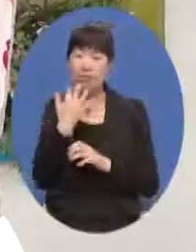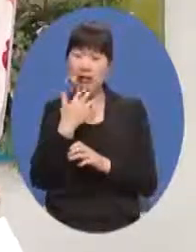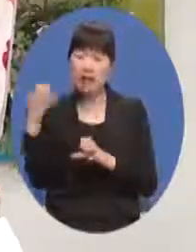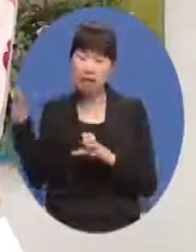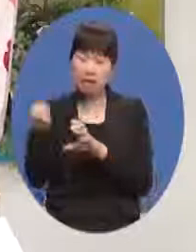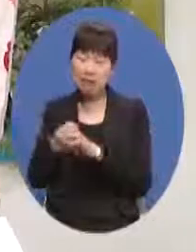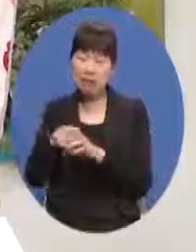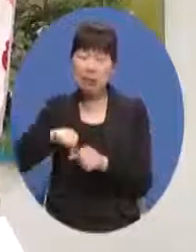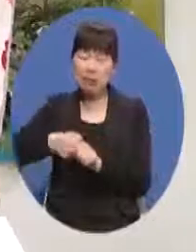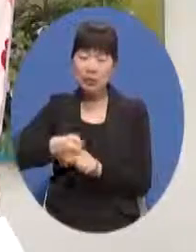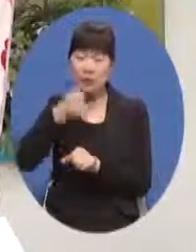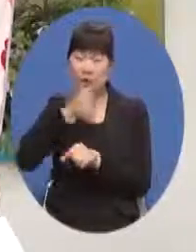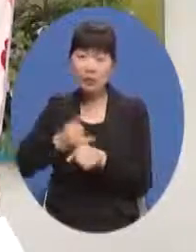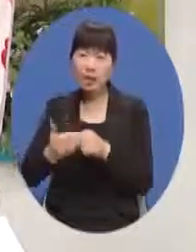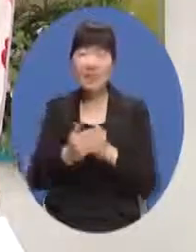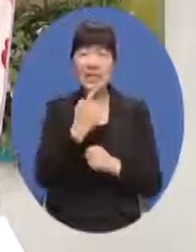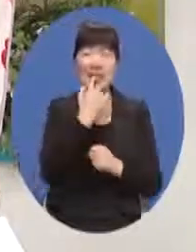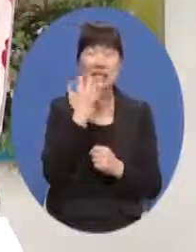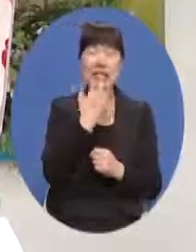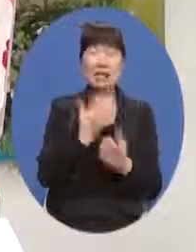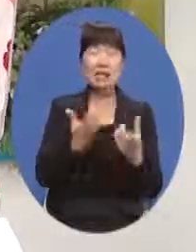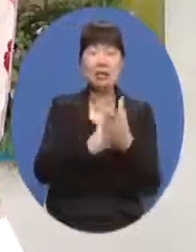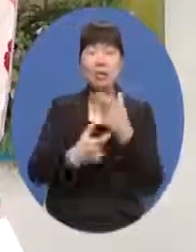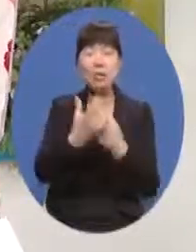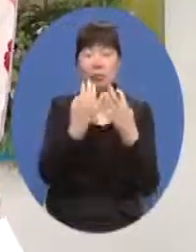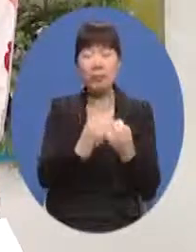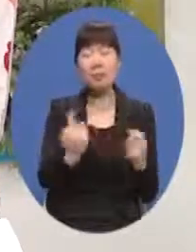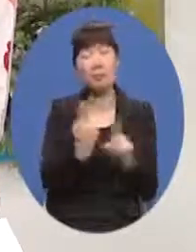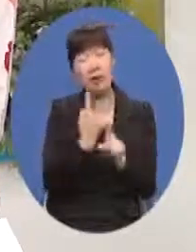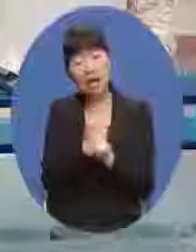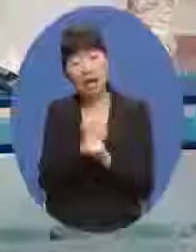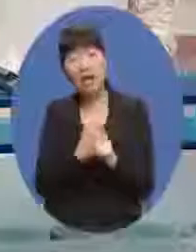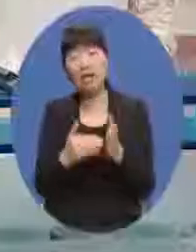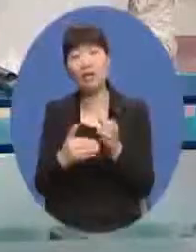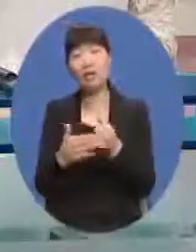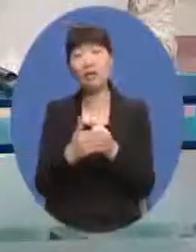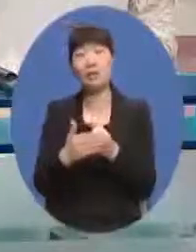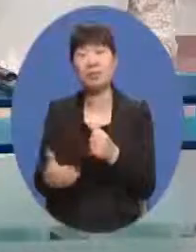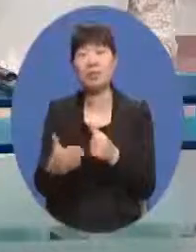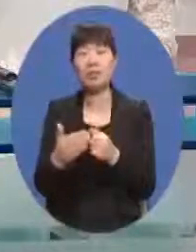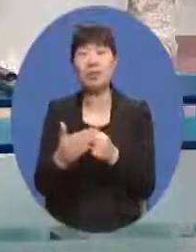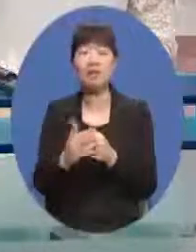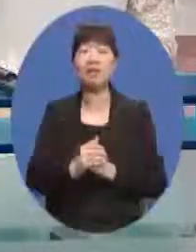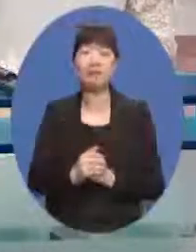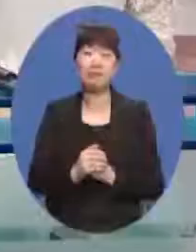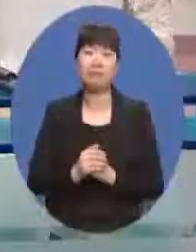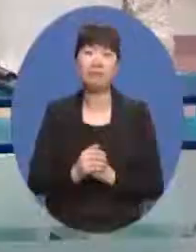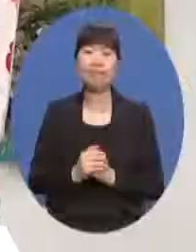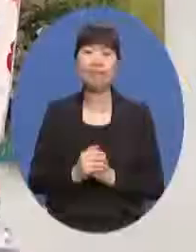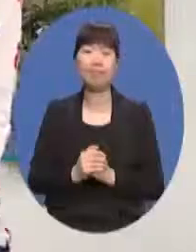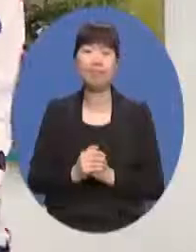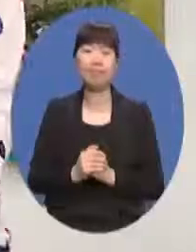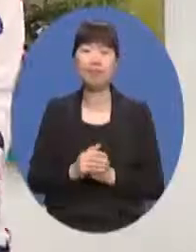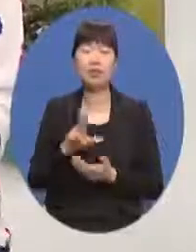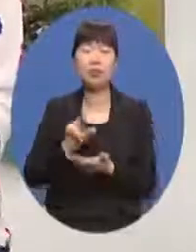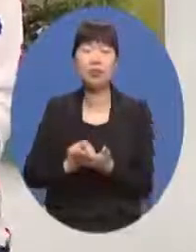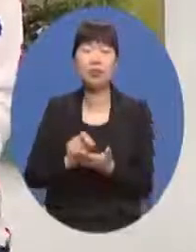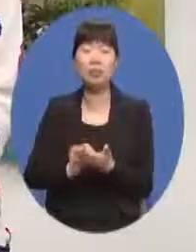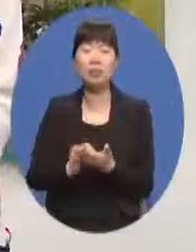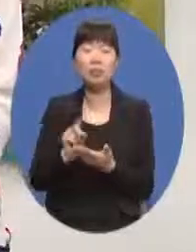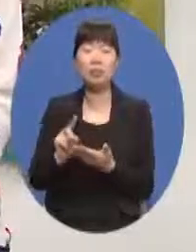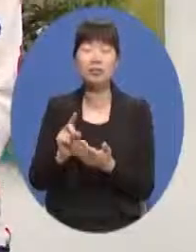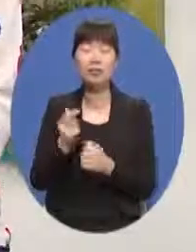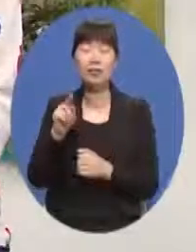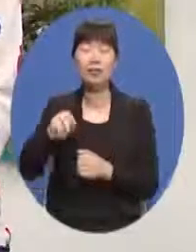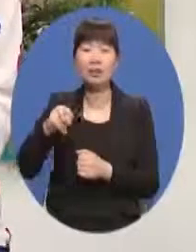있는 것들은 더욱더 치아에 대한 색깔을 더욱더 많이 불러일으키기 때문에 이게 이제 변색이 올 수가 있고 네. 문제는 그렇게